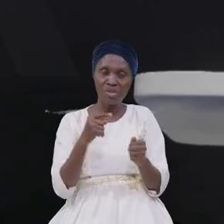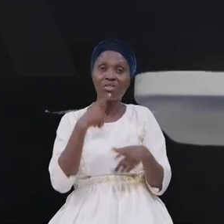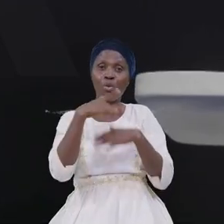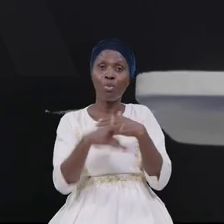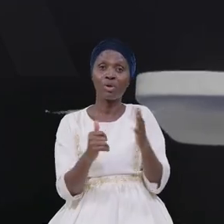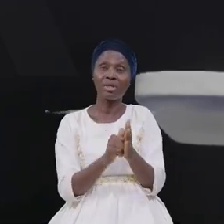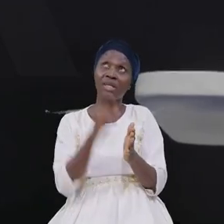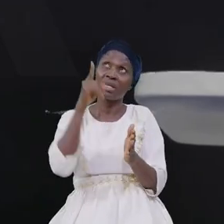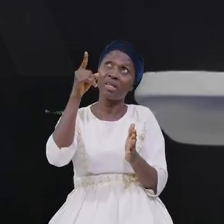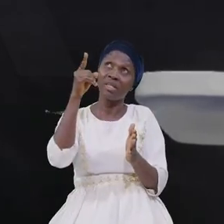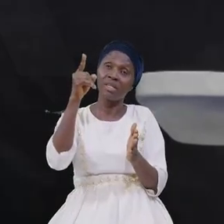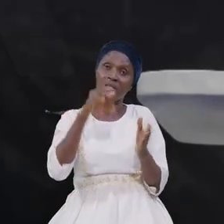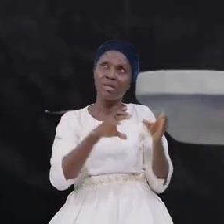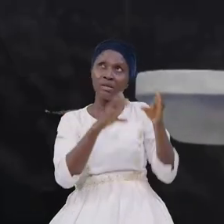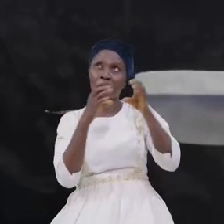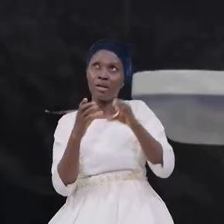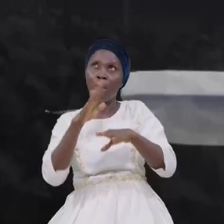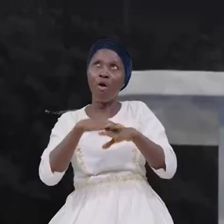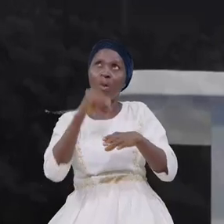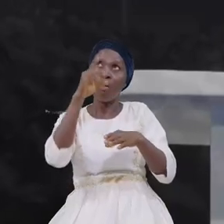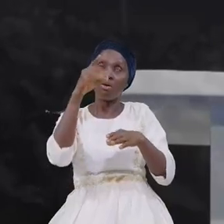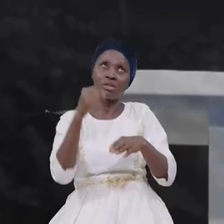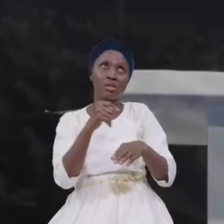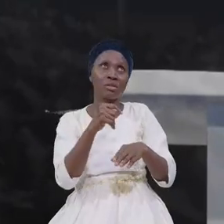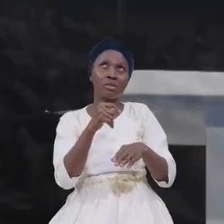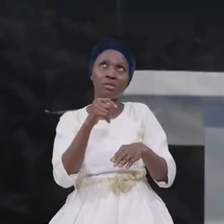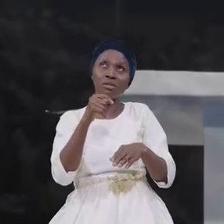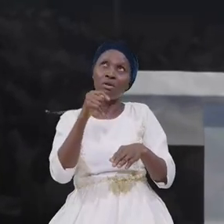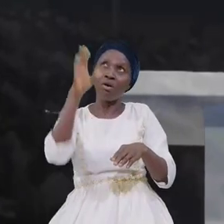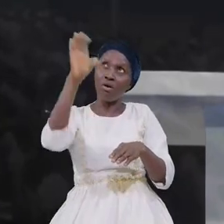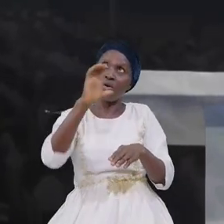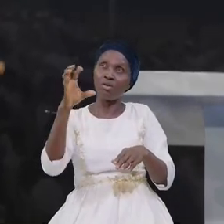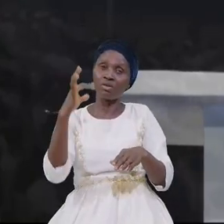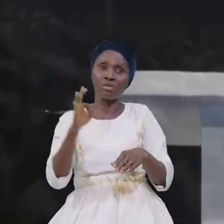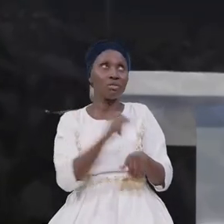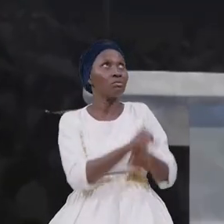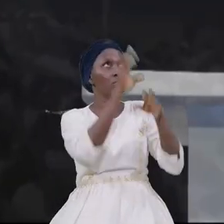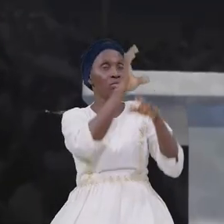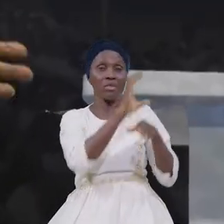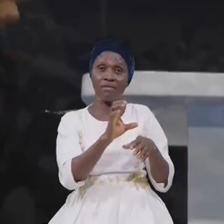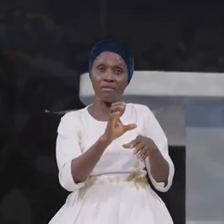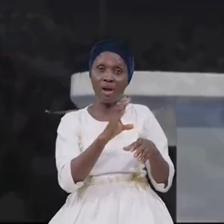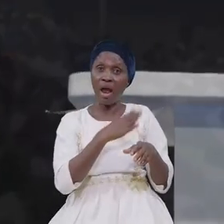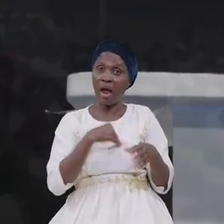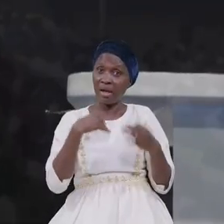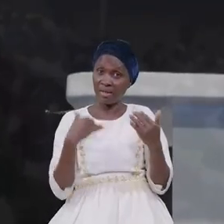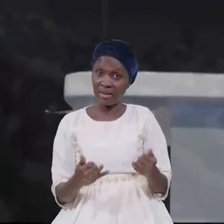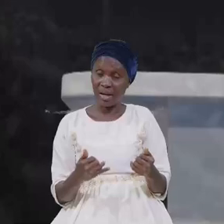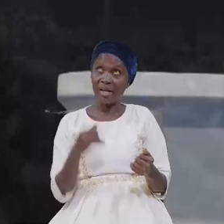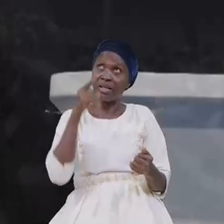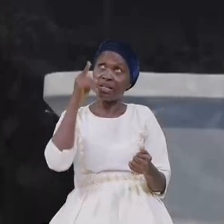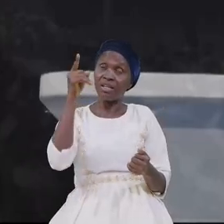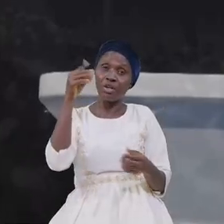Avec le sang qu'il a versé à la croix du calvaire. Maintenant, vous n'êtes pas... Non, simplement